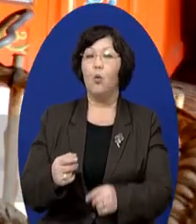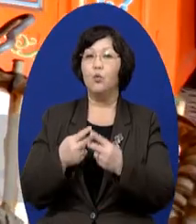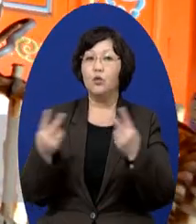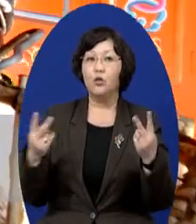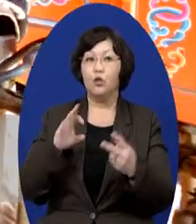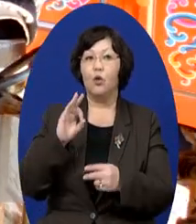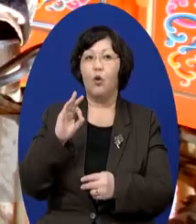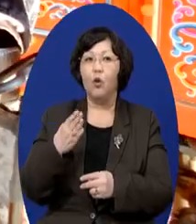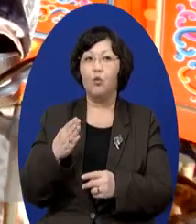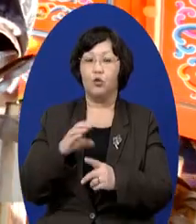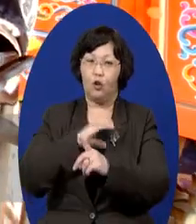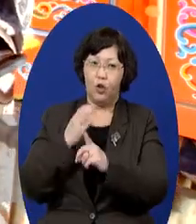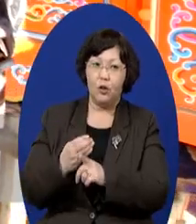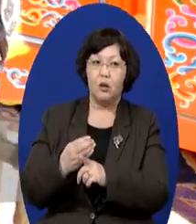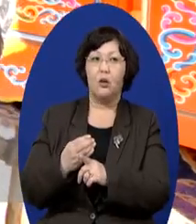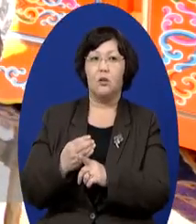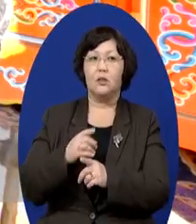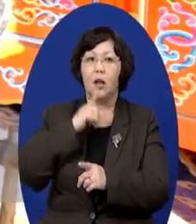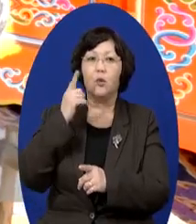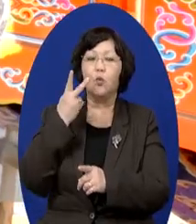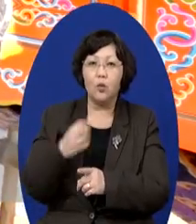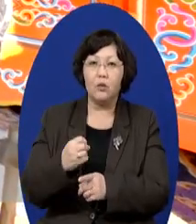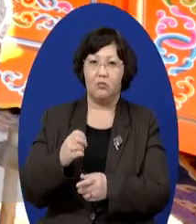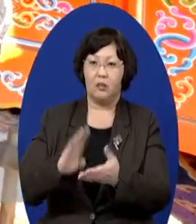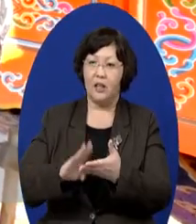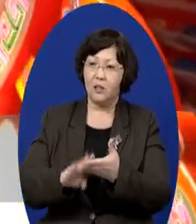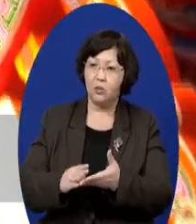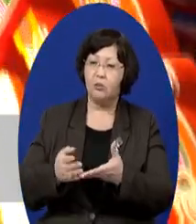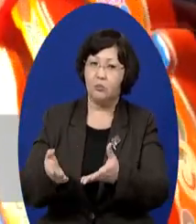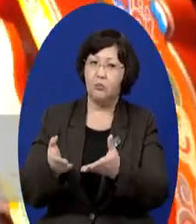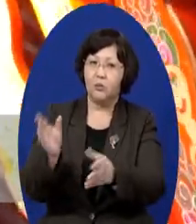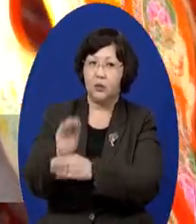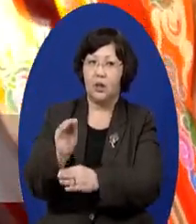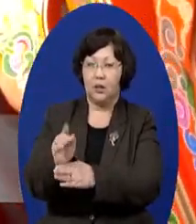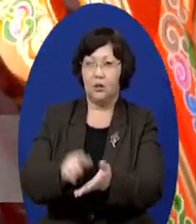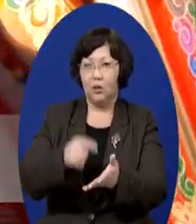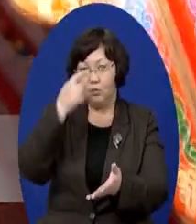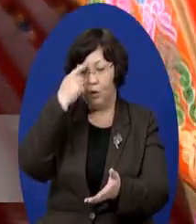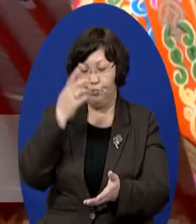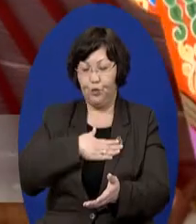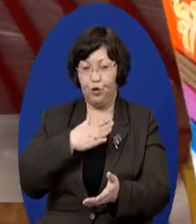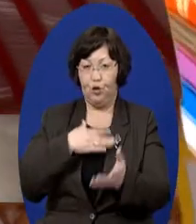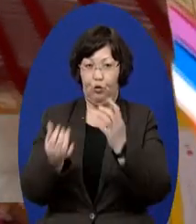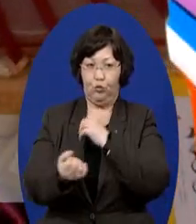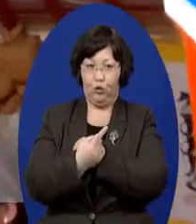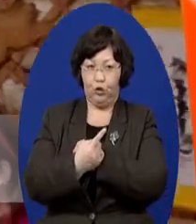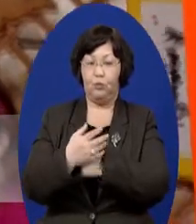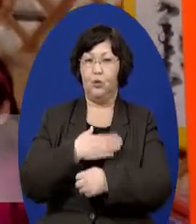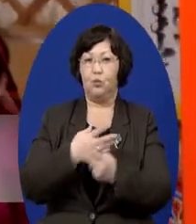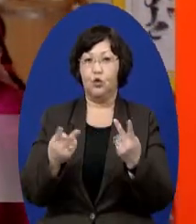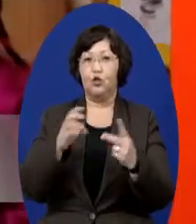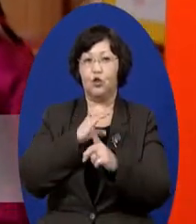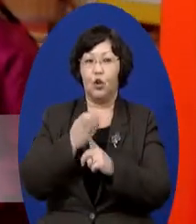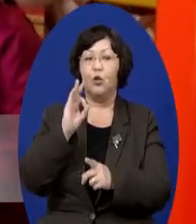хадгалж хамгаалж хойч үедээ таниулах нь чухал болсон. Өөрөөр хэлэх юм бол үндэсний ондоошлоо цахим ертөнцид илүү олон хүнд дархлахын тулд